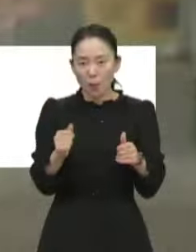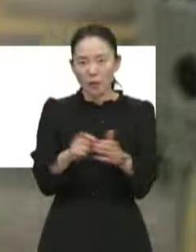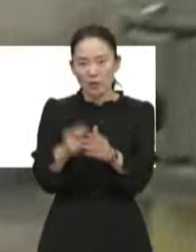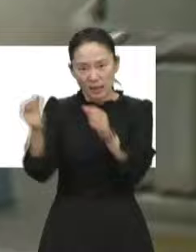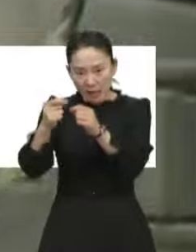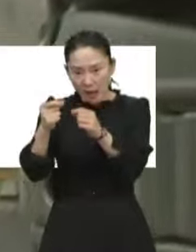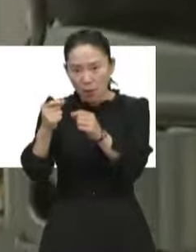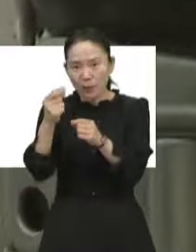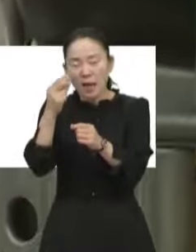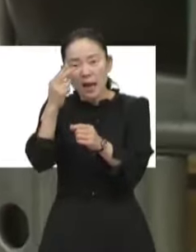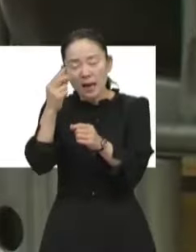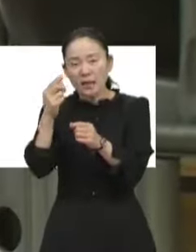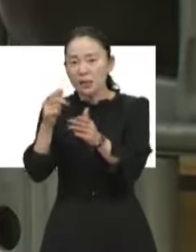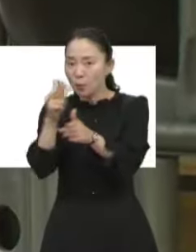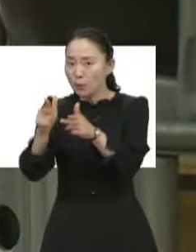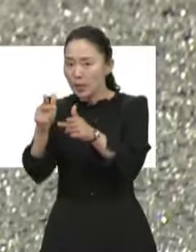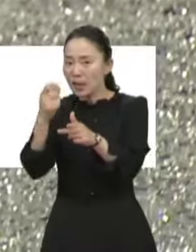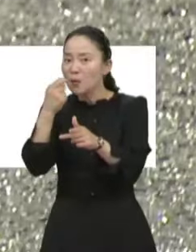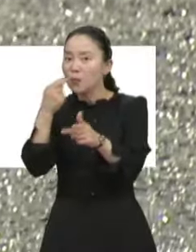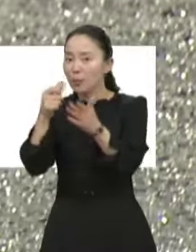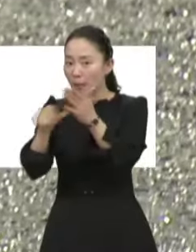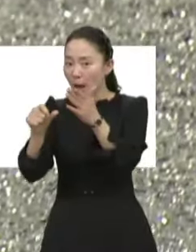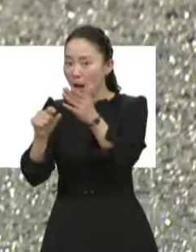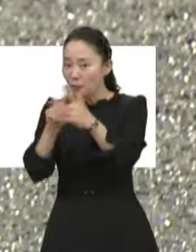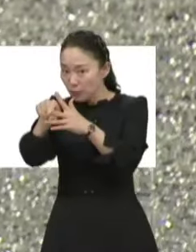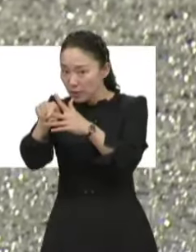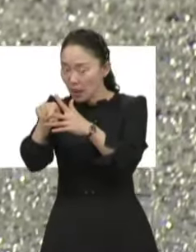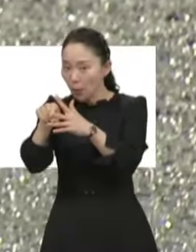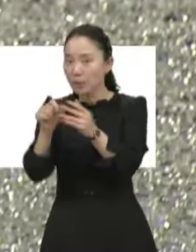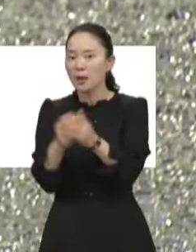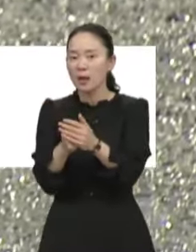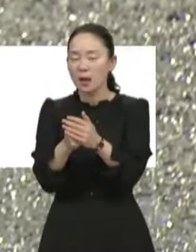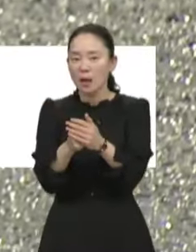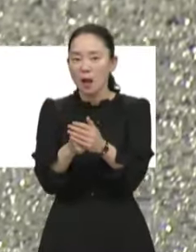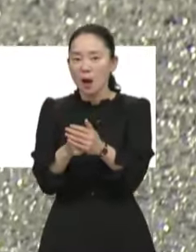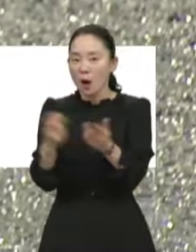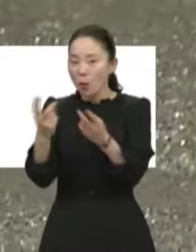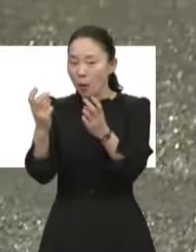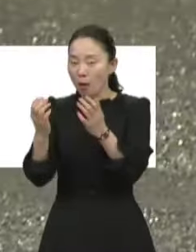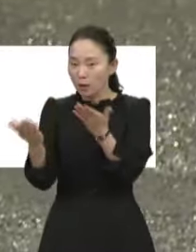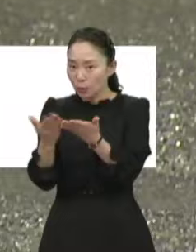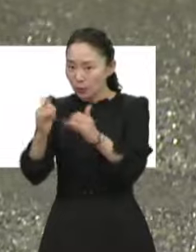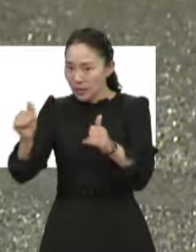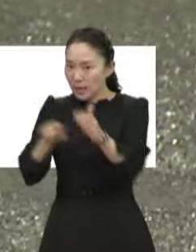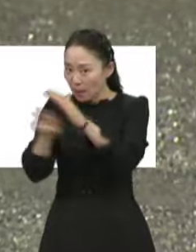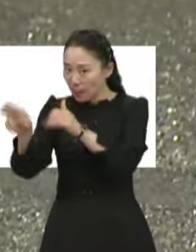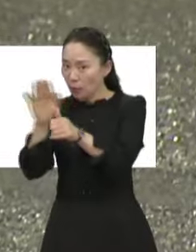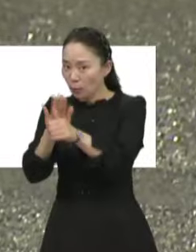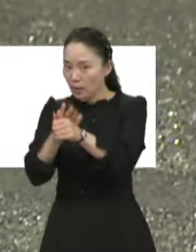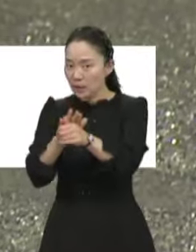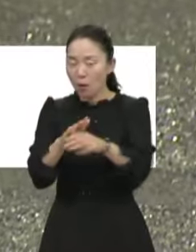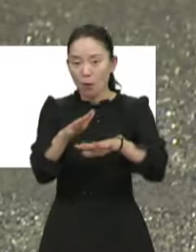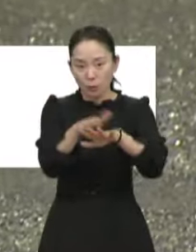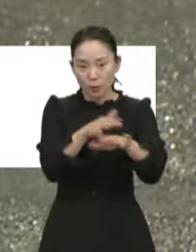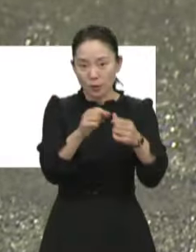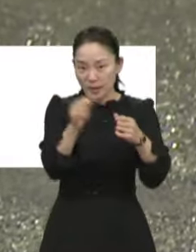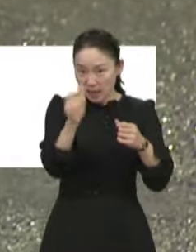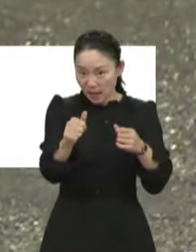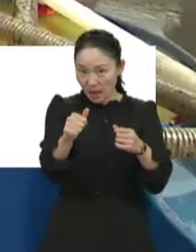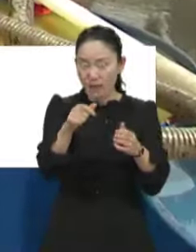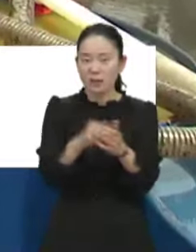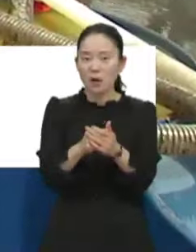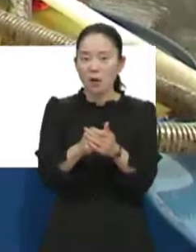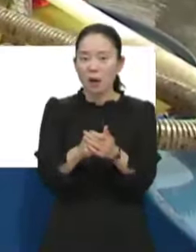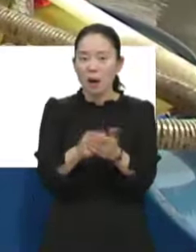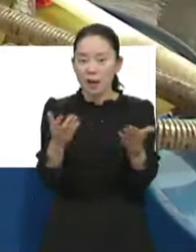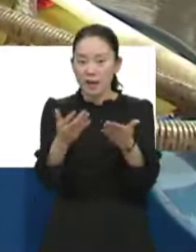제조 공장에서 발생한 화학물질 유출 사고 이후 회사 내 노동자들을 대피시켰다는 이유로 노조 지회장 조모 씨가